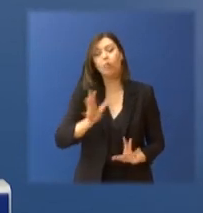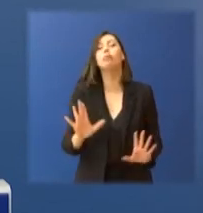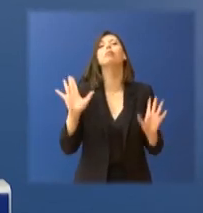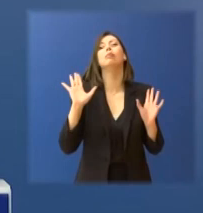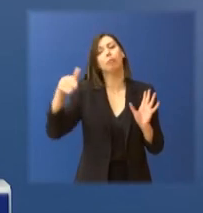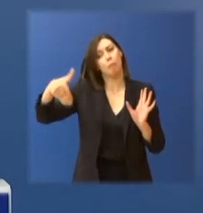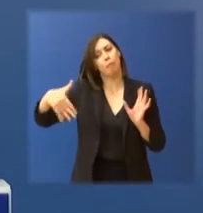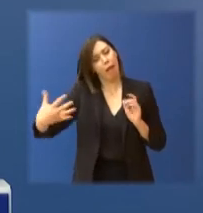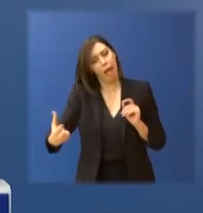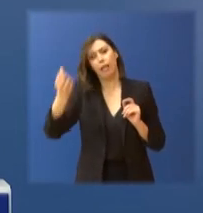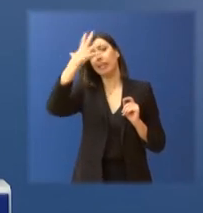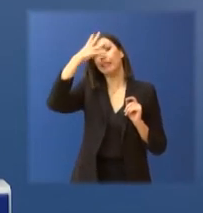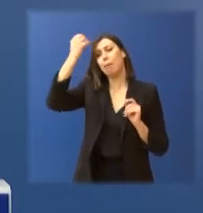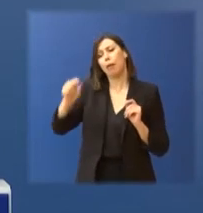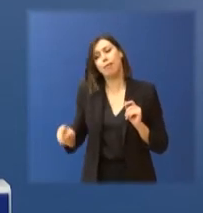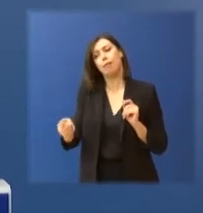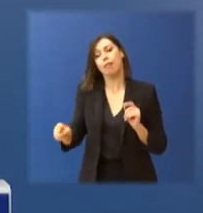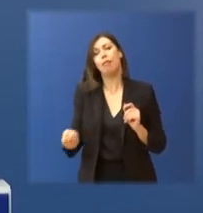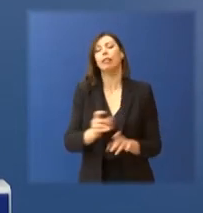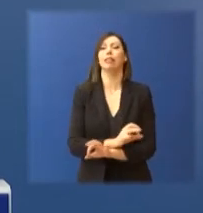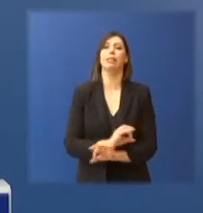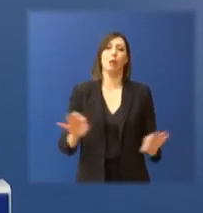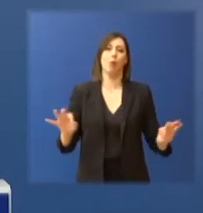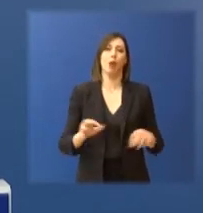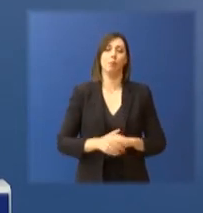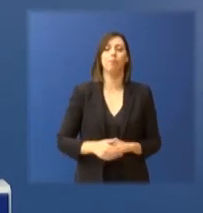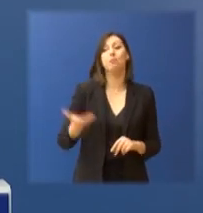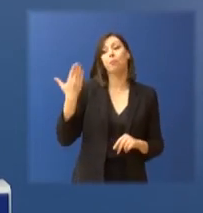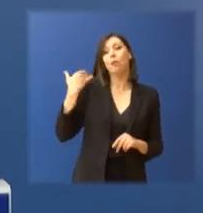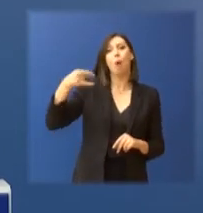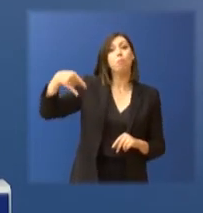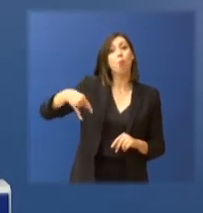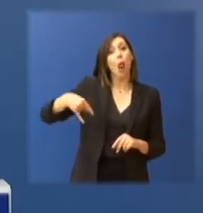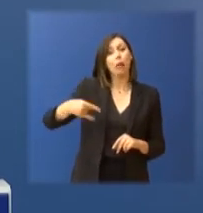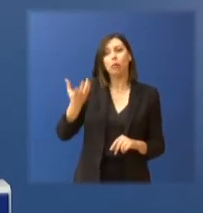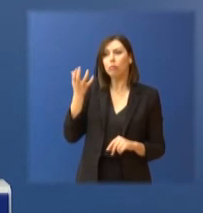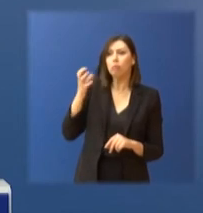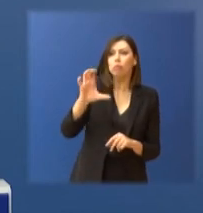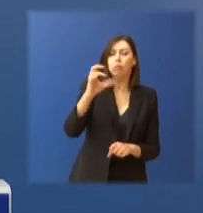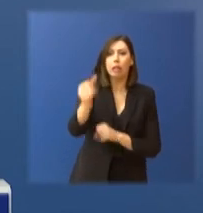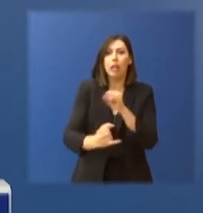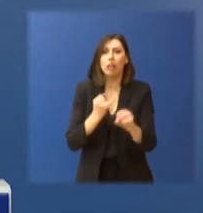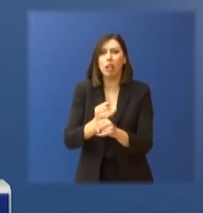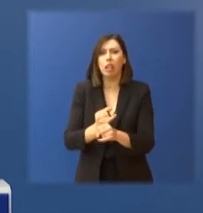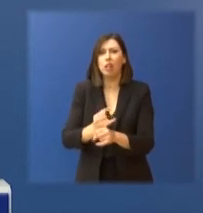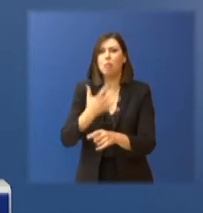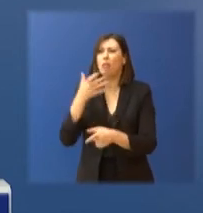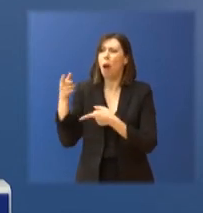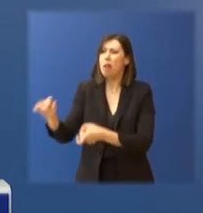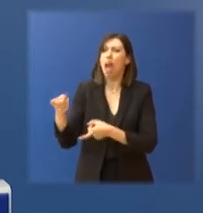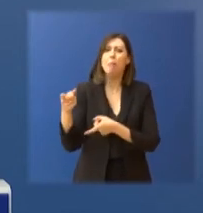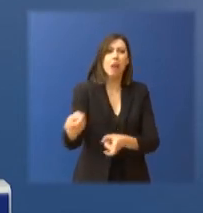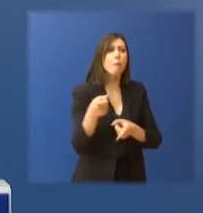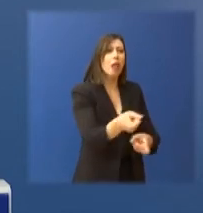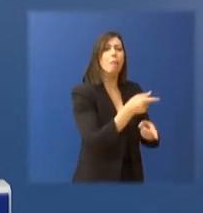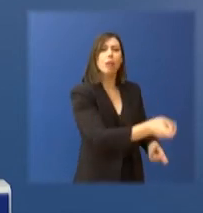που ο κ. Πολάκης σε ένα κρεσέντο φασισμού και τρομοκρατίας απειλεί συμπολίτες μας, ο κ. Τσίπρας το μόνο που αρκέστηκε να του καταλογήσει,